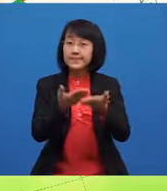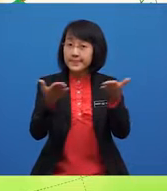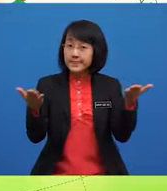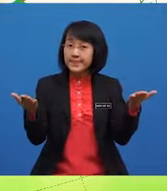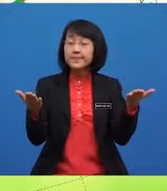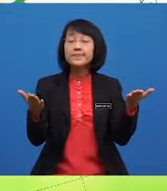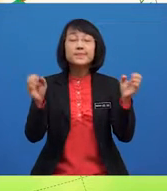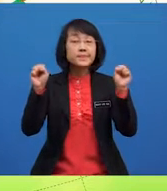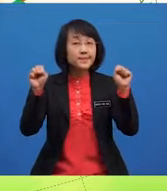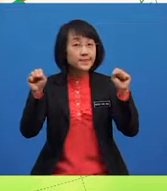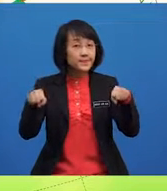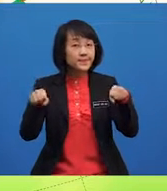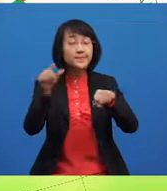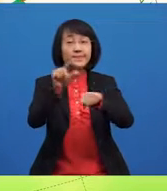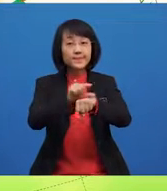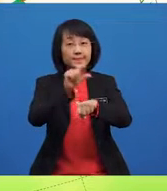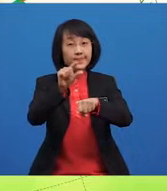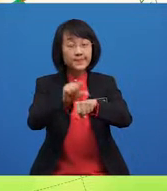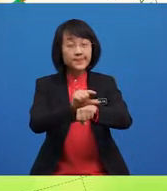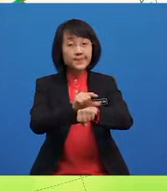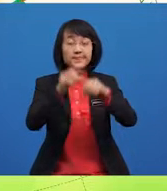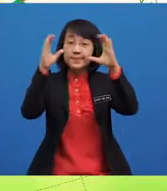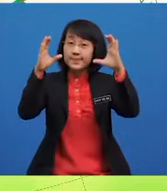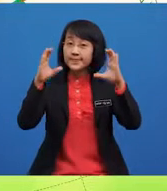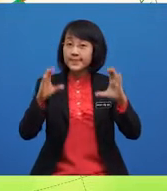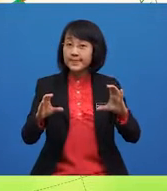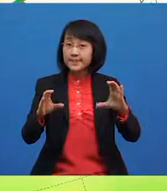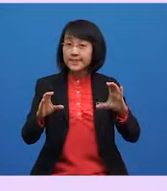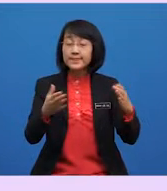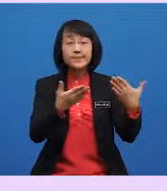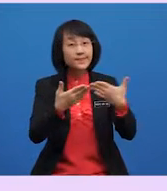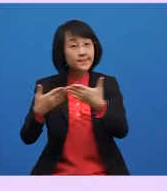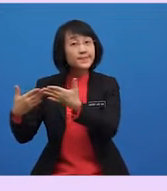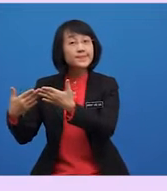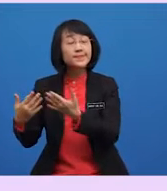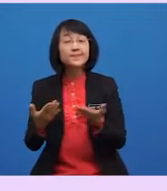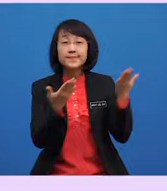juga boleh menggunakan kaedah seterusnya.